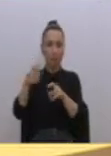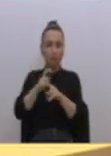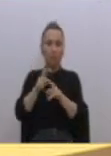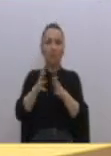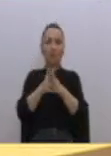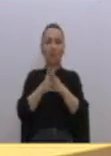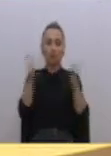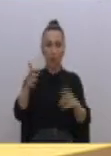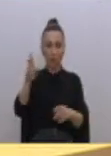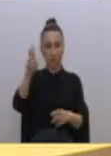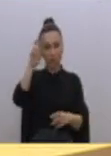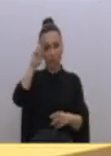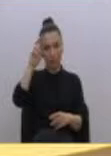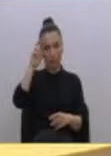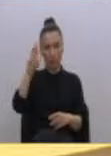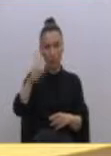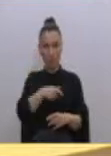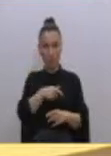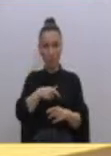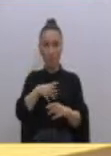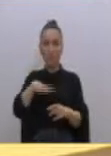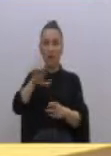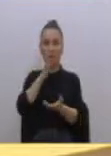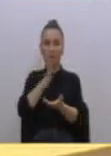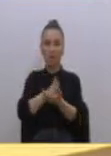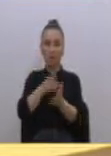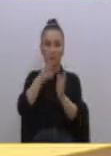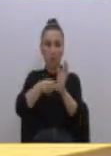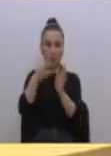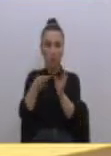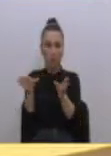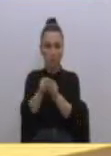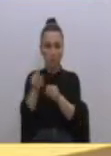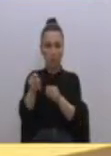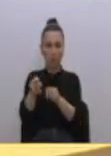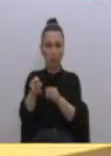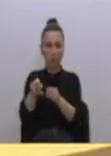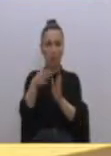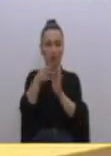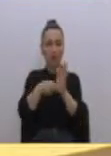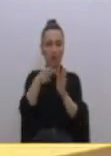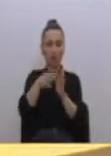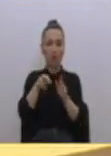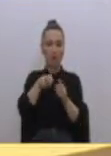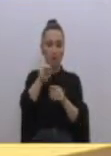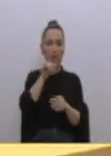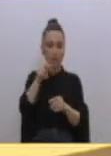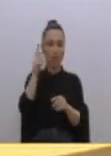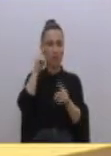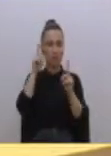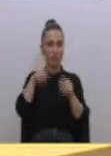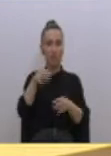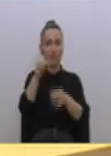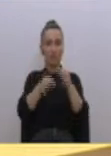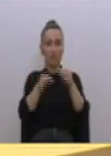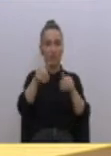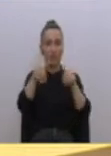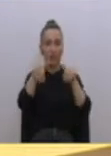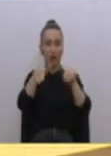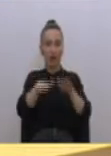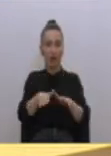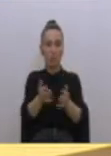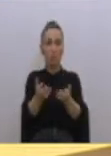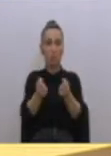დიდ სახელმწიფო კორპორაციას, რაც კი საქართველოში არ კინიგზასთან ერთად. კინიგზაში როგორ შედიოდნენ, ვიცით, სანამ სასამართლო გადაწყვეტილება